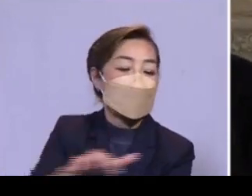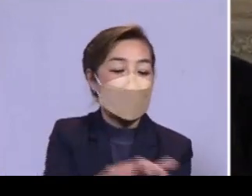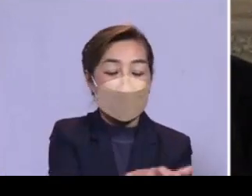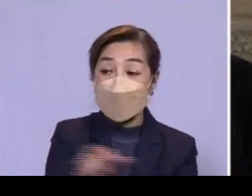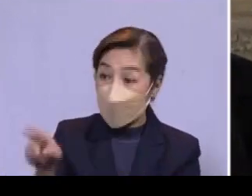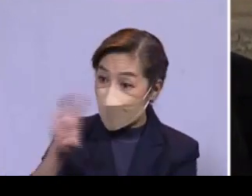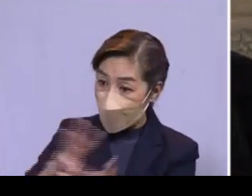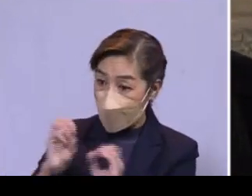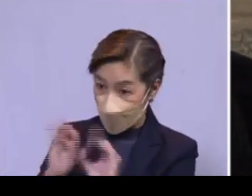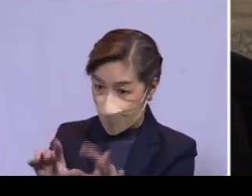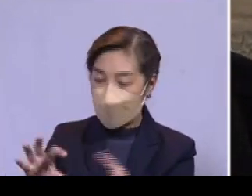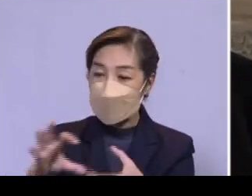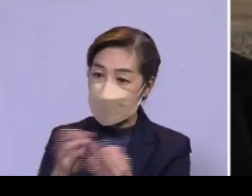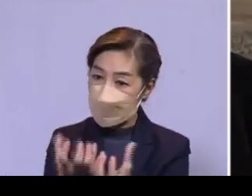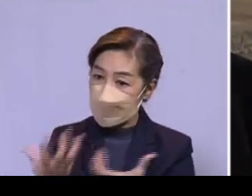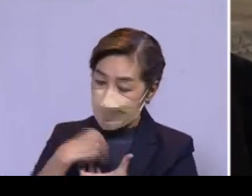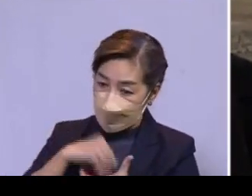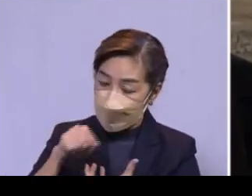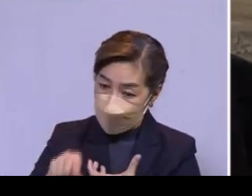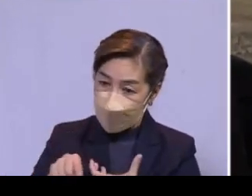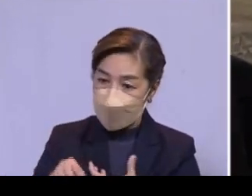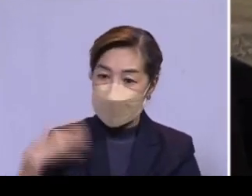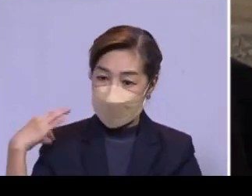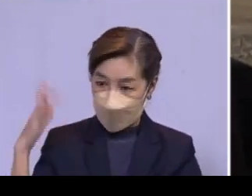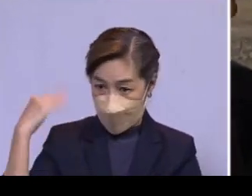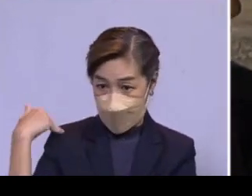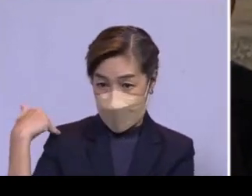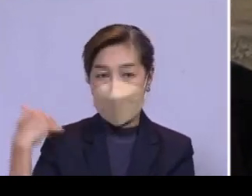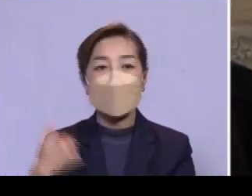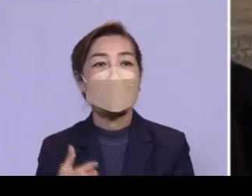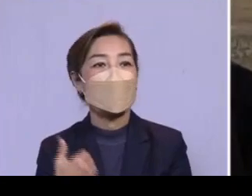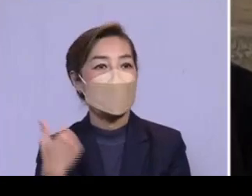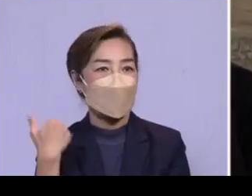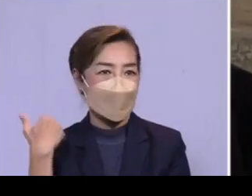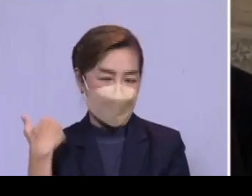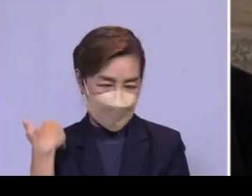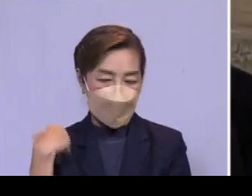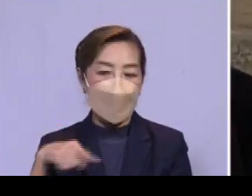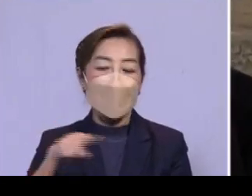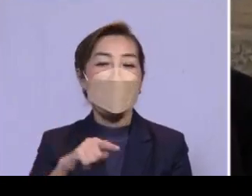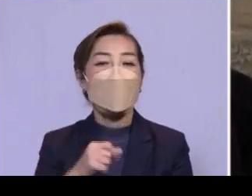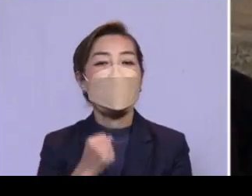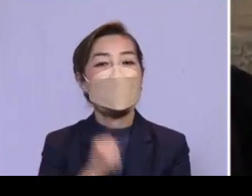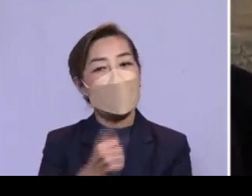าสาบ้างไหมก็สอนอะไรบ้างอ่ะ สอนให้ทำความดี